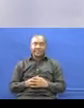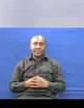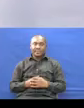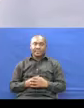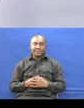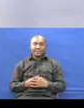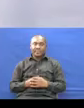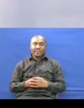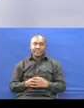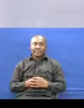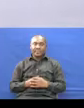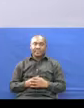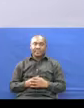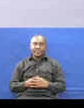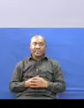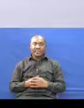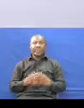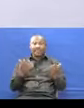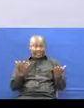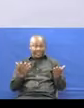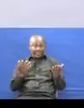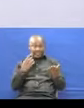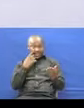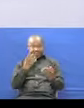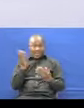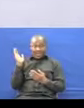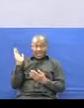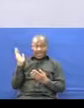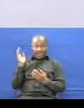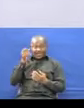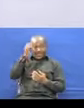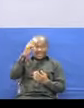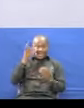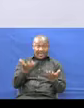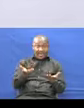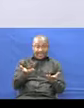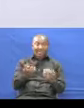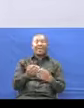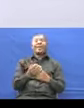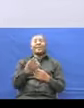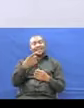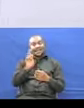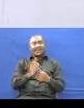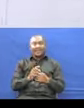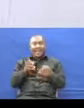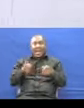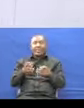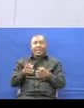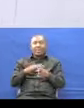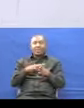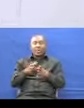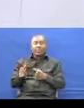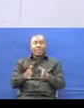namba ya chini nayo 4. Vizuri kabisa. Mmeelewa sasa kujumlisha? Bado hapa tumetumia njia moja tu